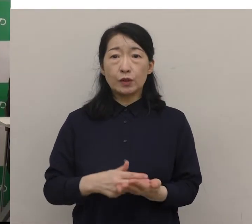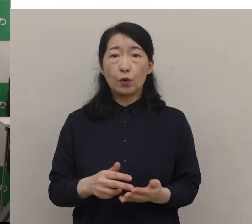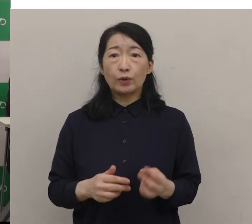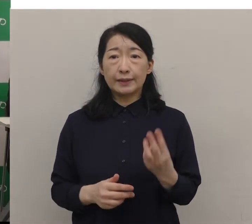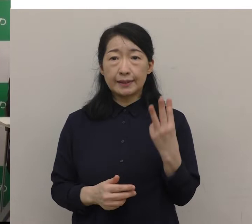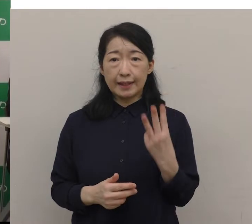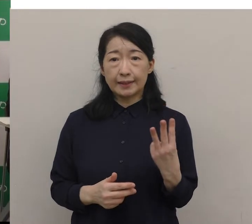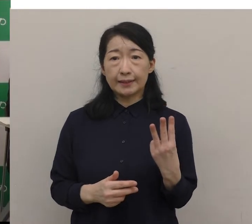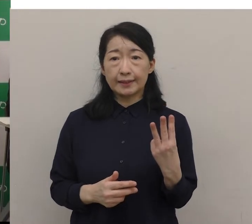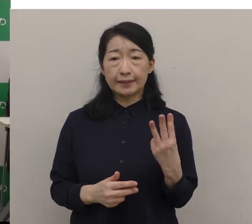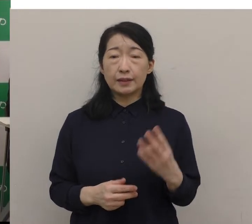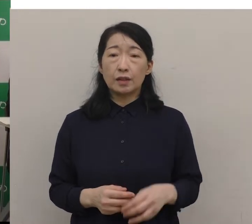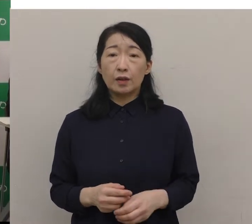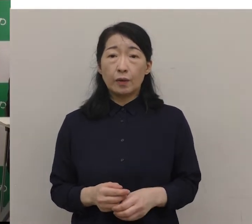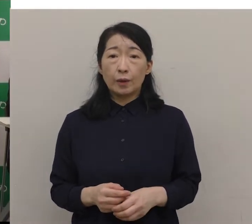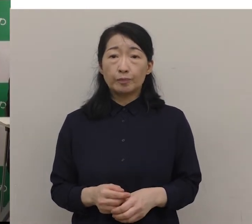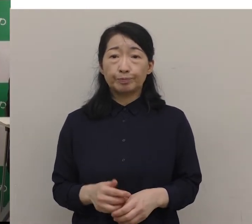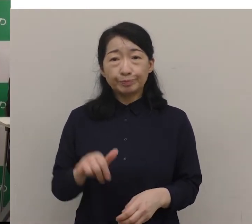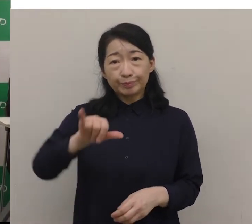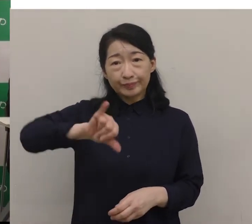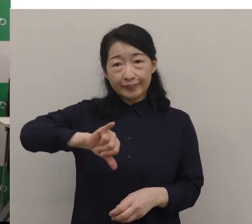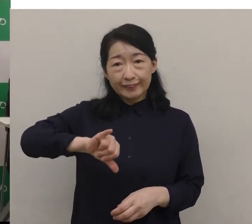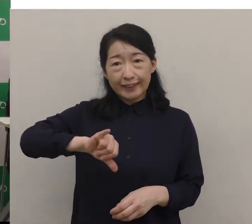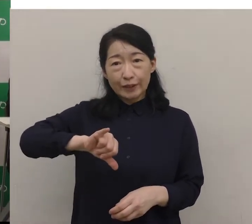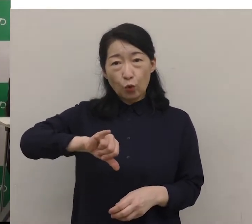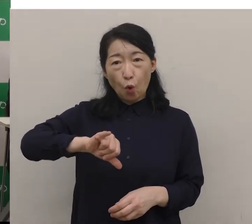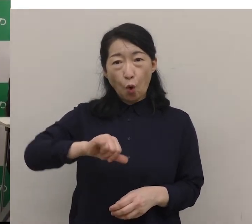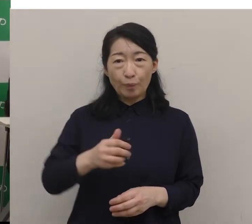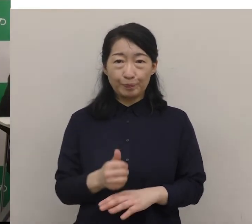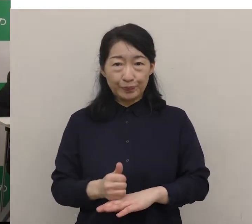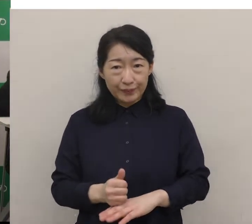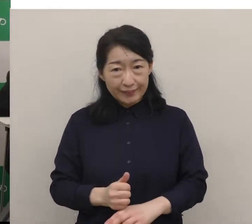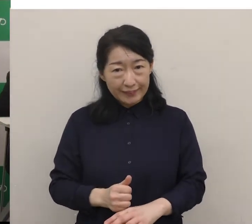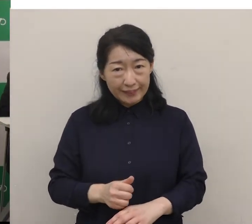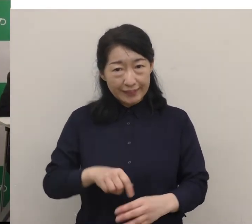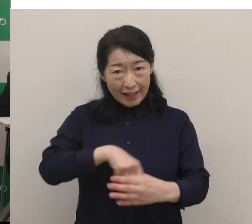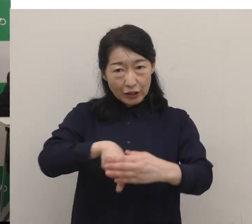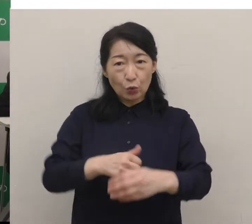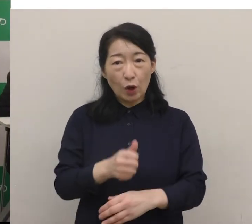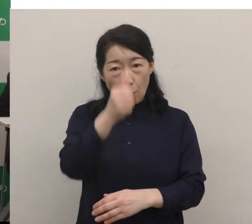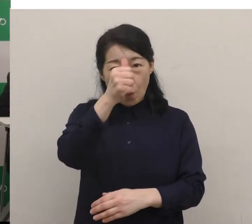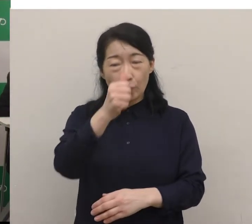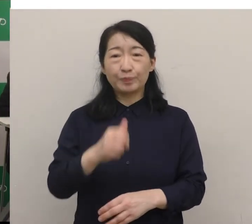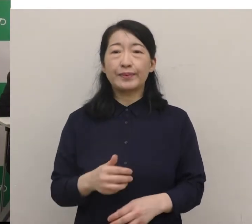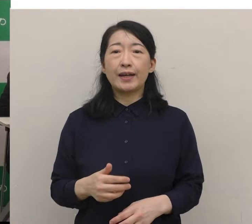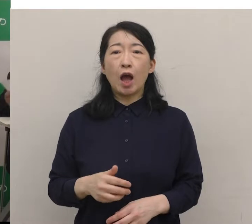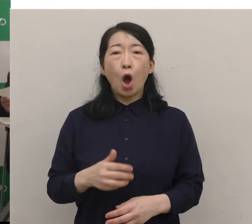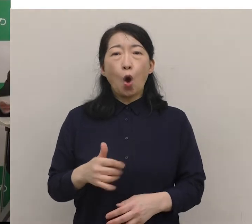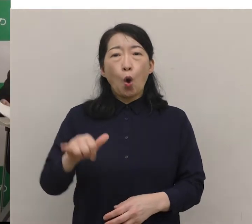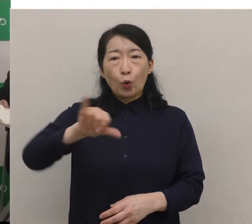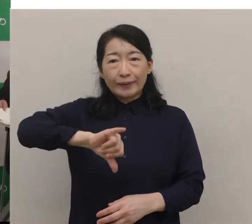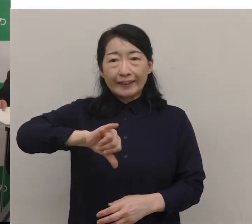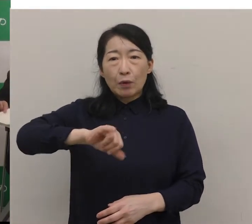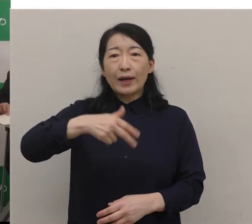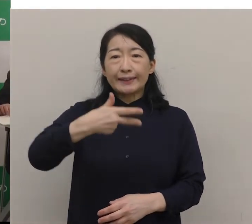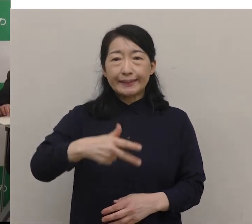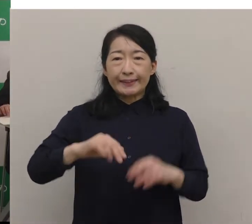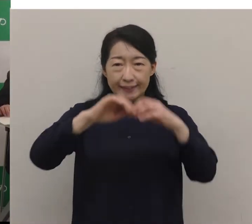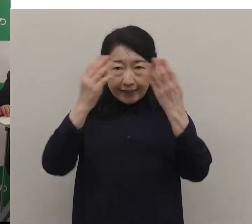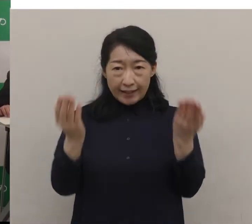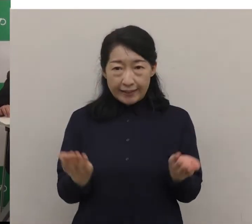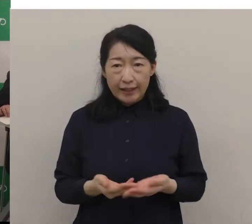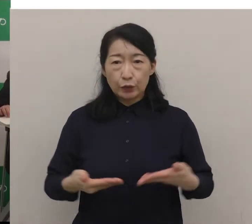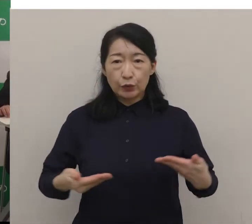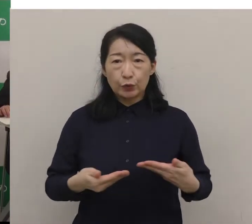ます。これもお茶の関係が中心になりますけど、どちらかというと市全体の業務かなというふうに私は考